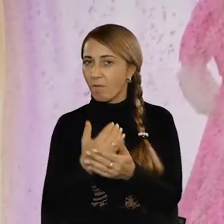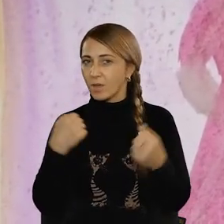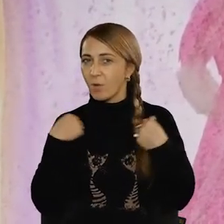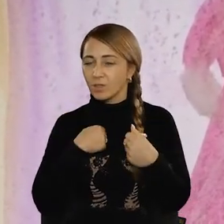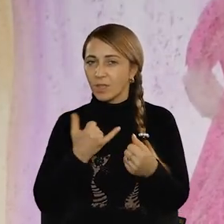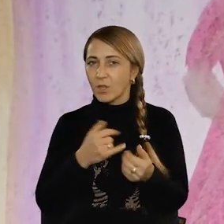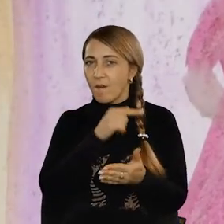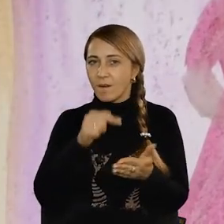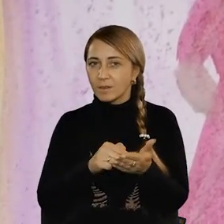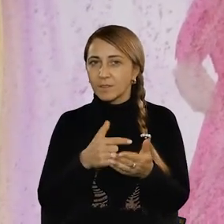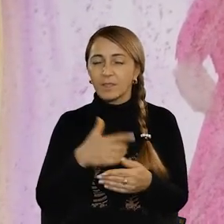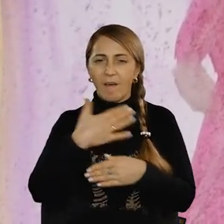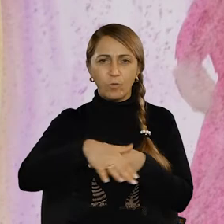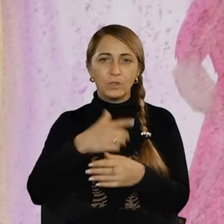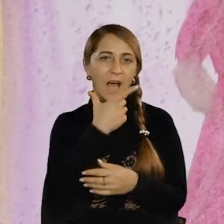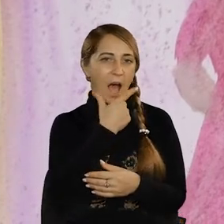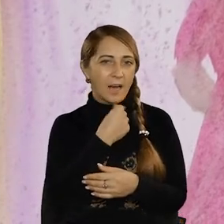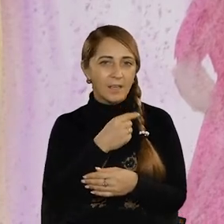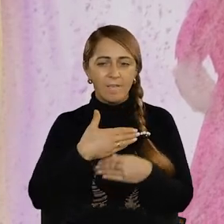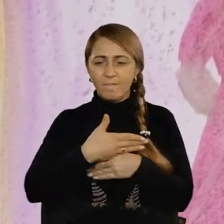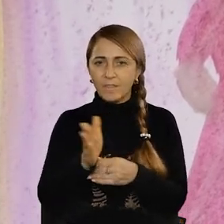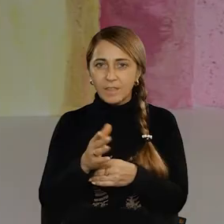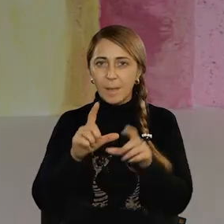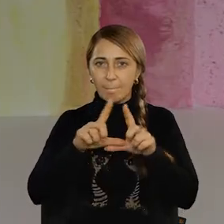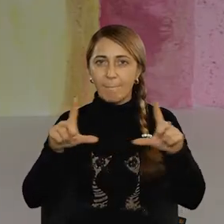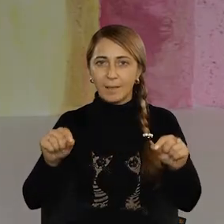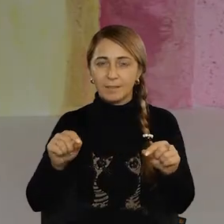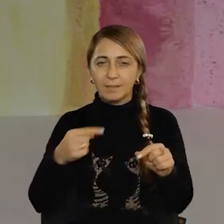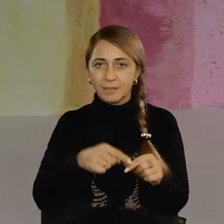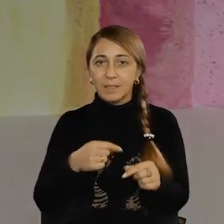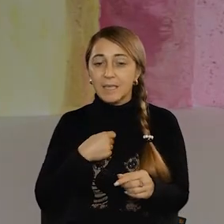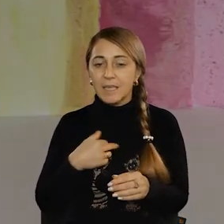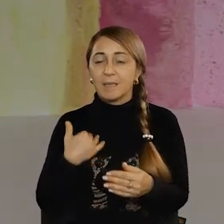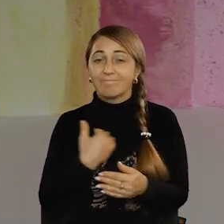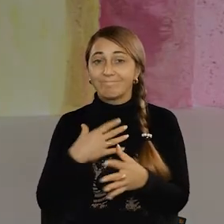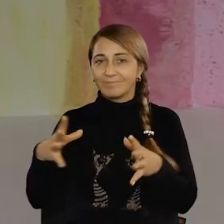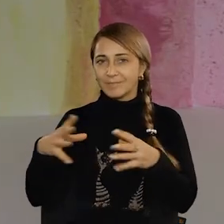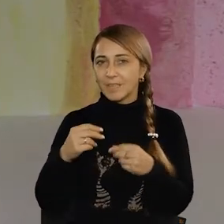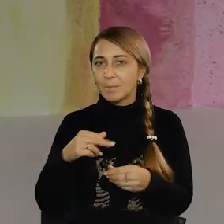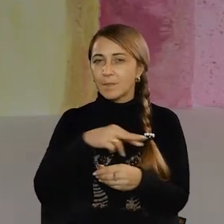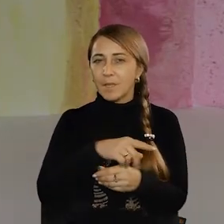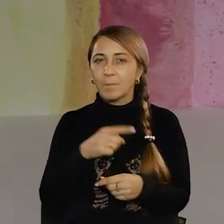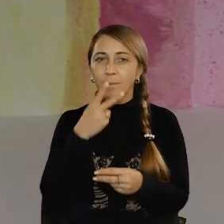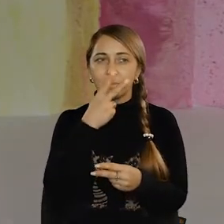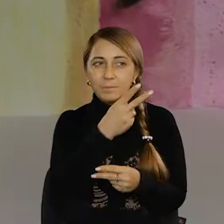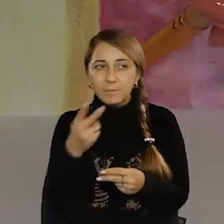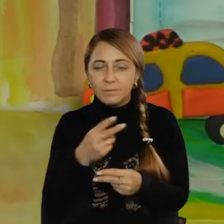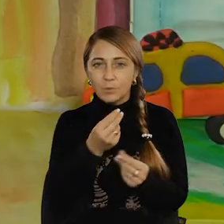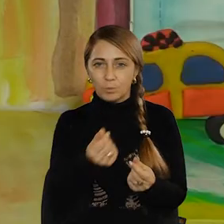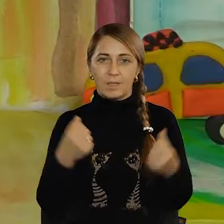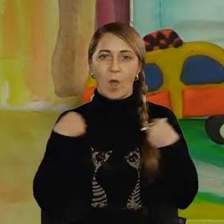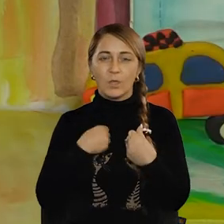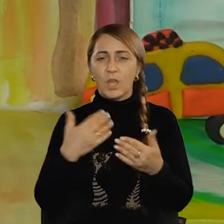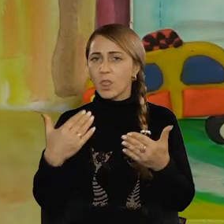нашому місті на вулиці Гарній відкрився. І ухвалили ми рішення туди по одяг податися.